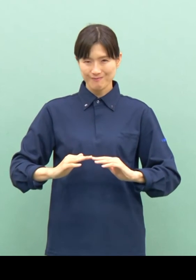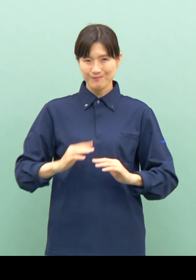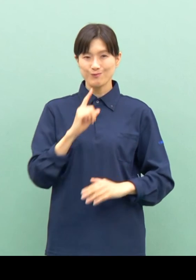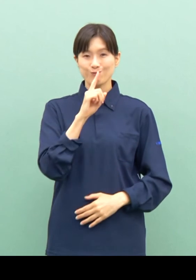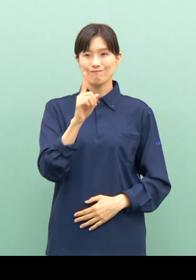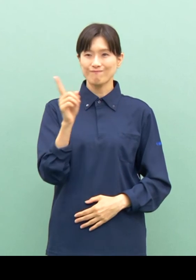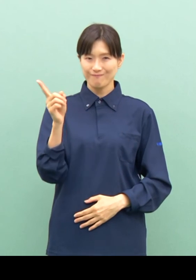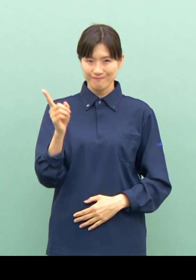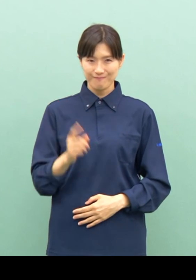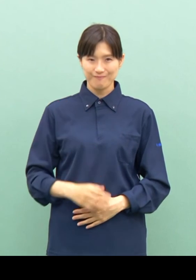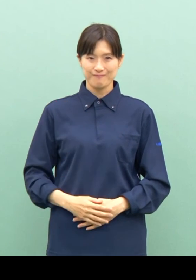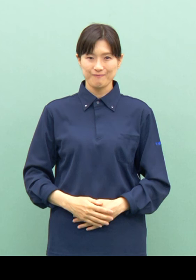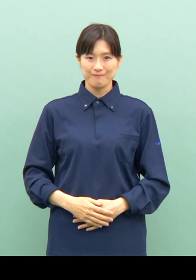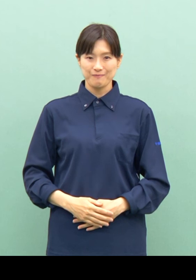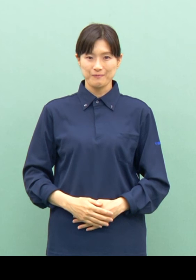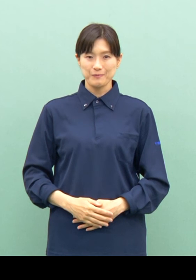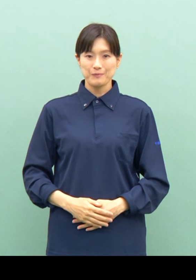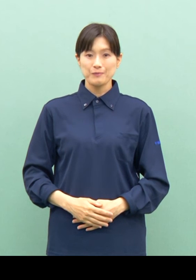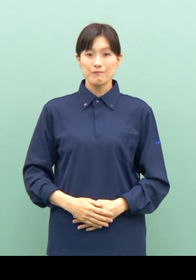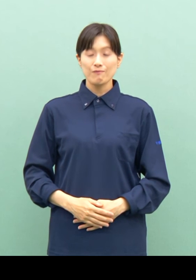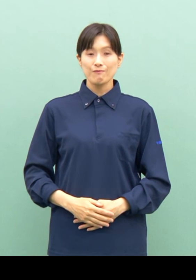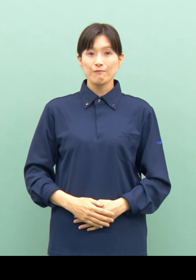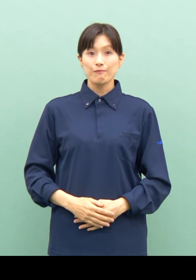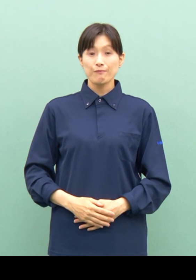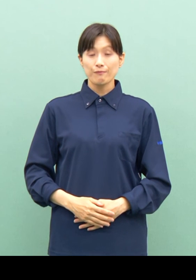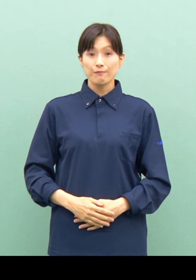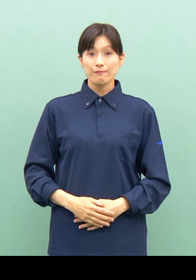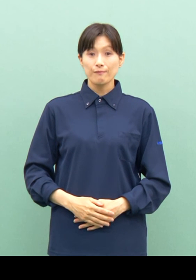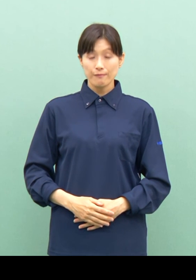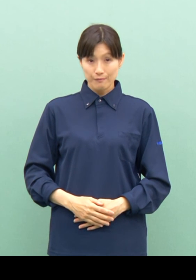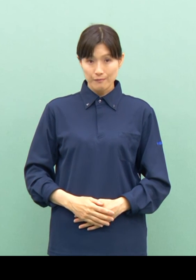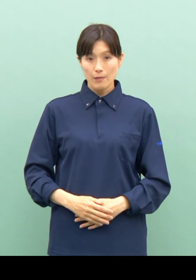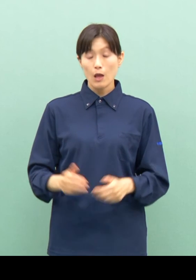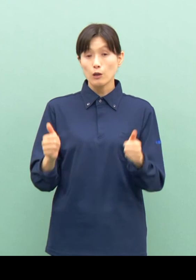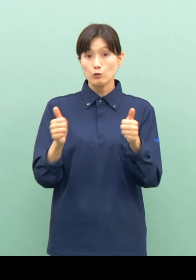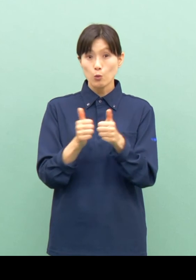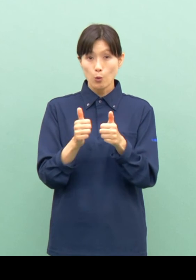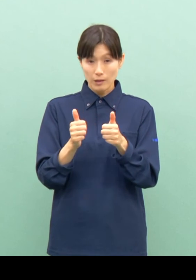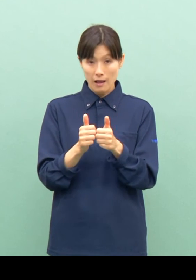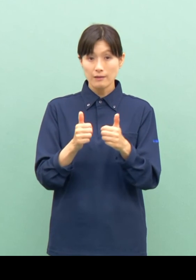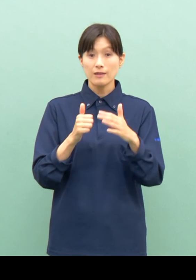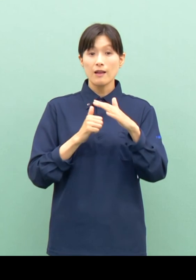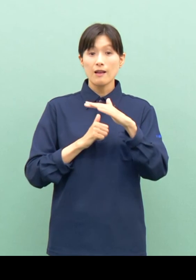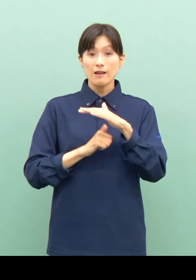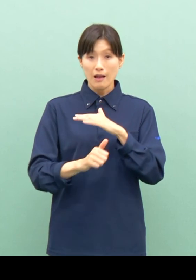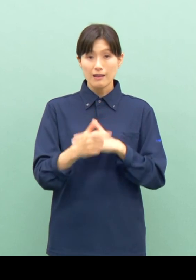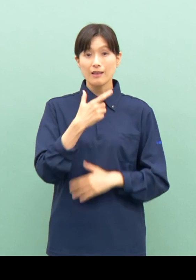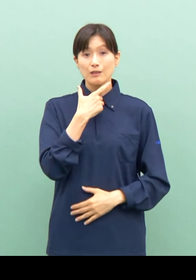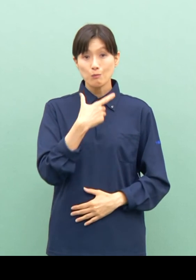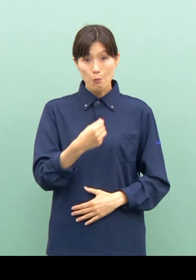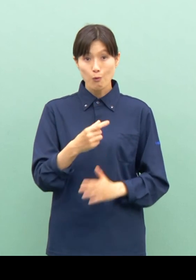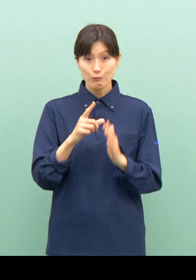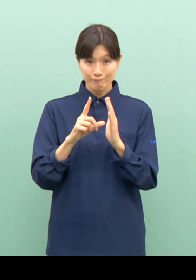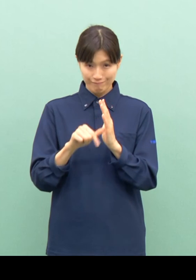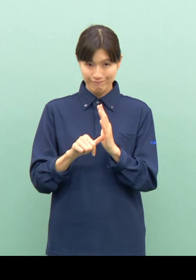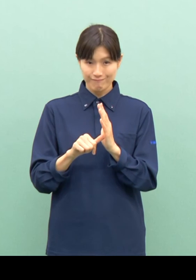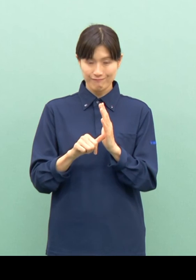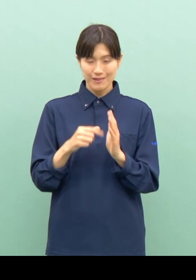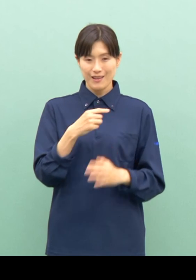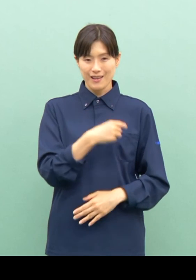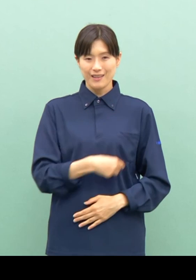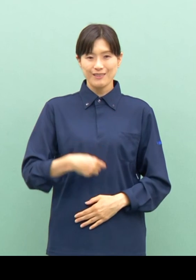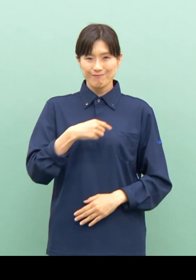という感想をいただいています。ペアレントメンターへの相談や派遣のご要望